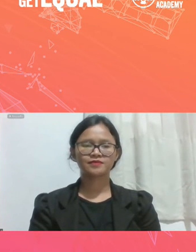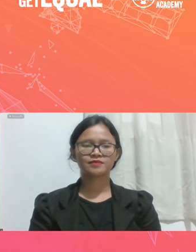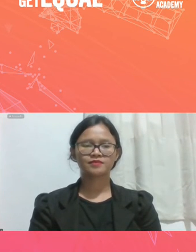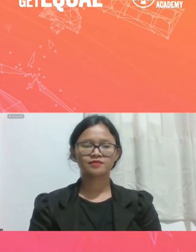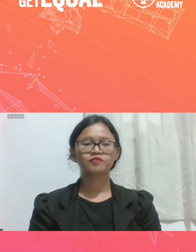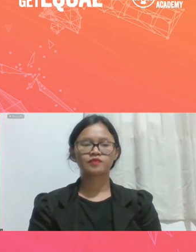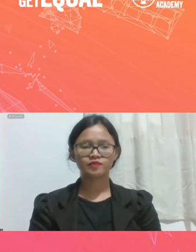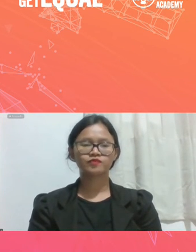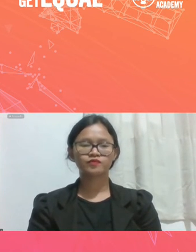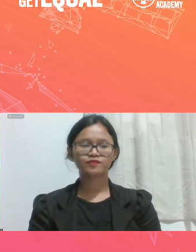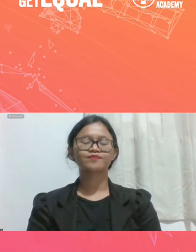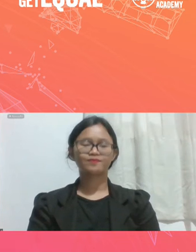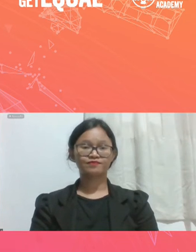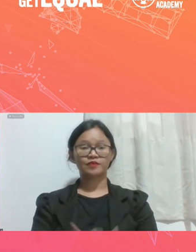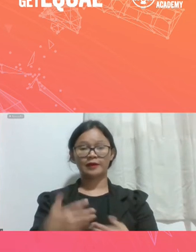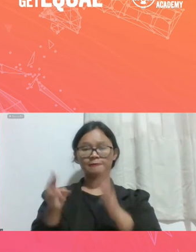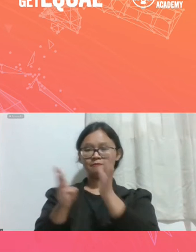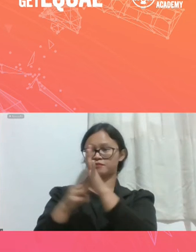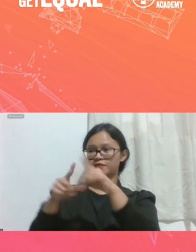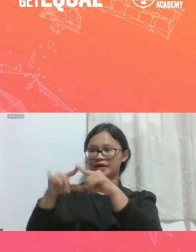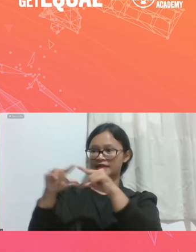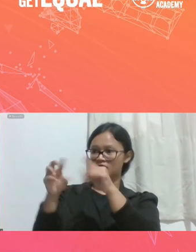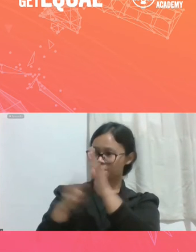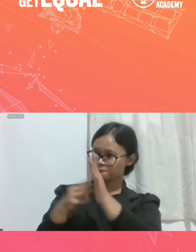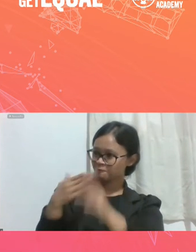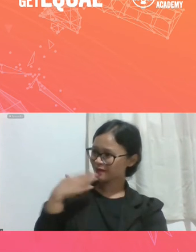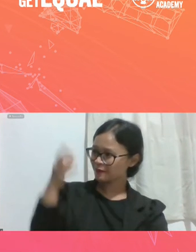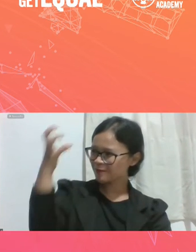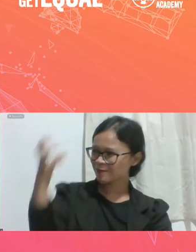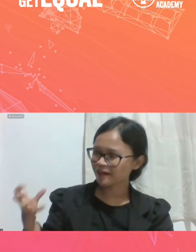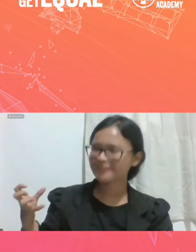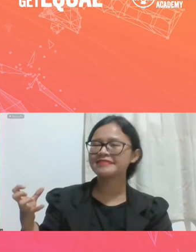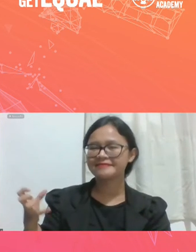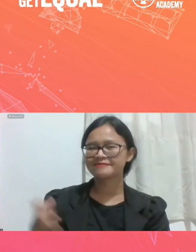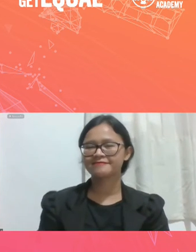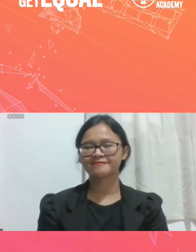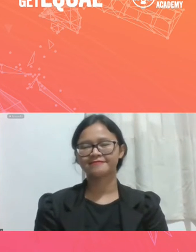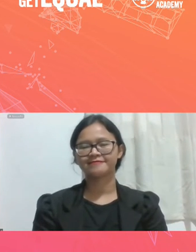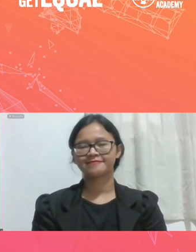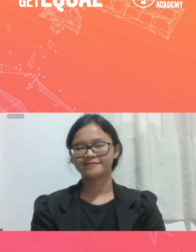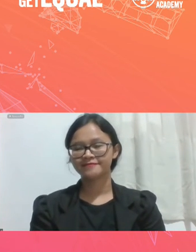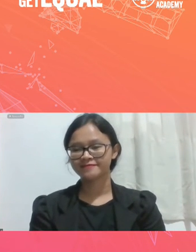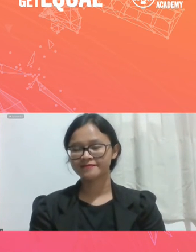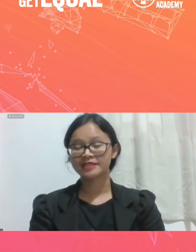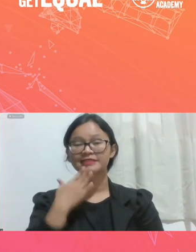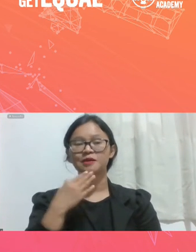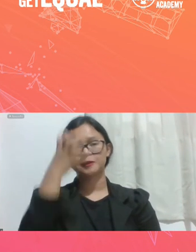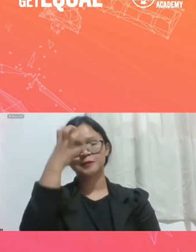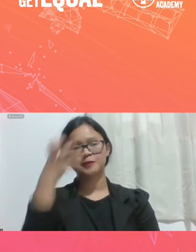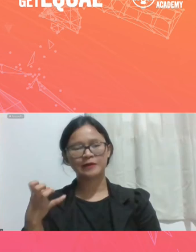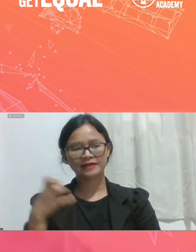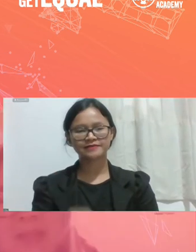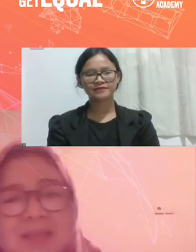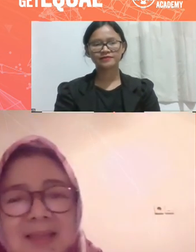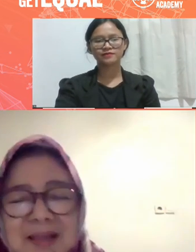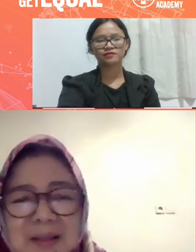Baik, saya akan ke Ibu Mariam. Ibu Mariam, selamat sore lagi, Bu. Selamat sore, Mbak Lia.